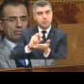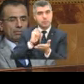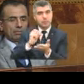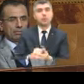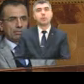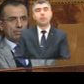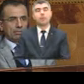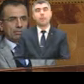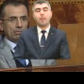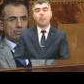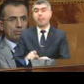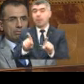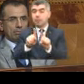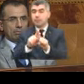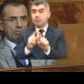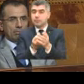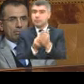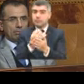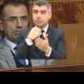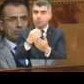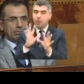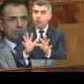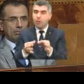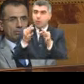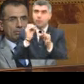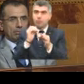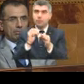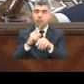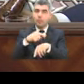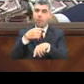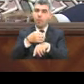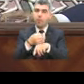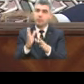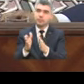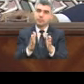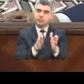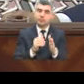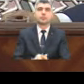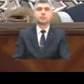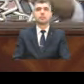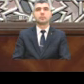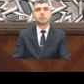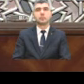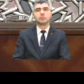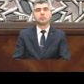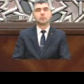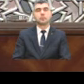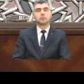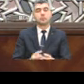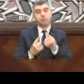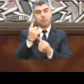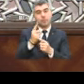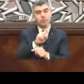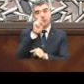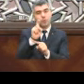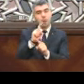2/20/1992 الذي في فقرته الأولى فيما يتعلق. سيدة النائبة المحترمة، انتهى التوقيت، هل من تعقيب